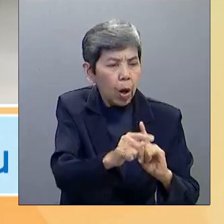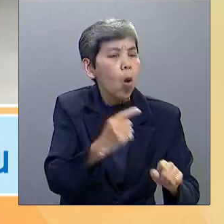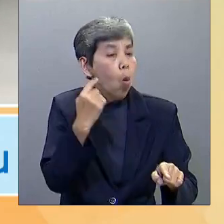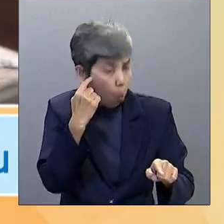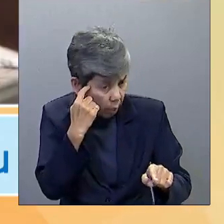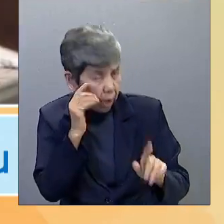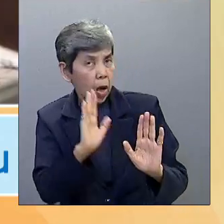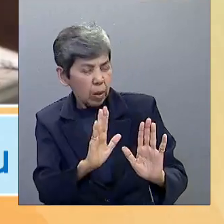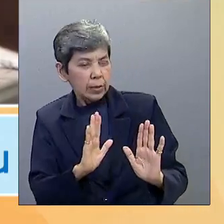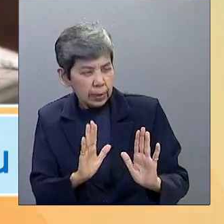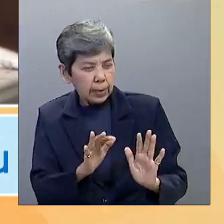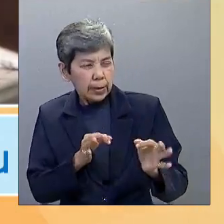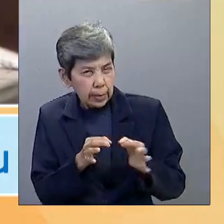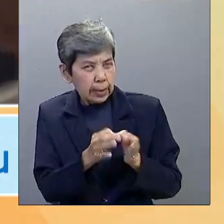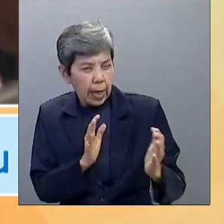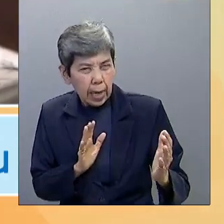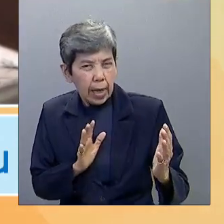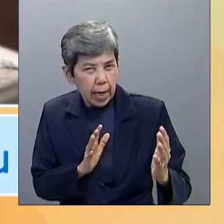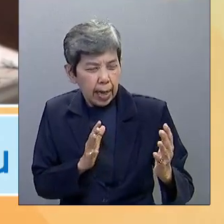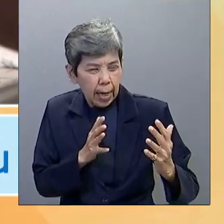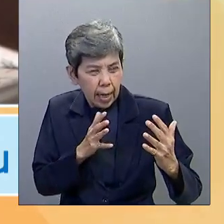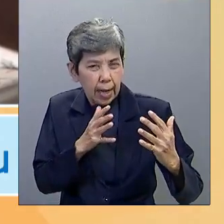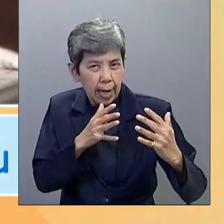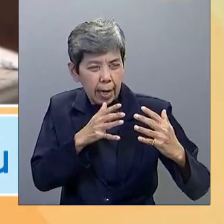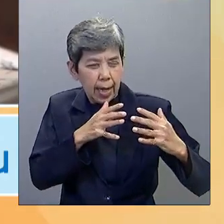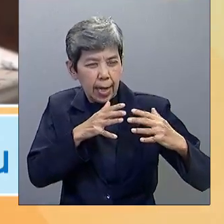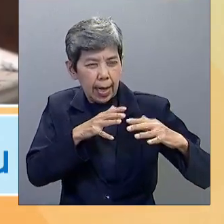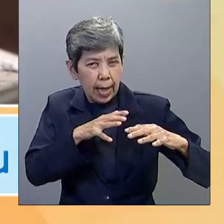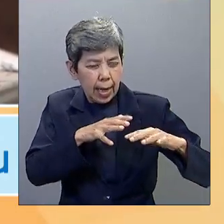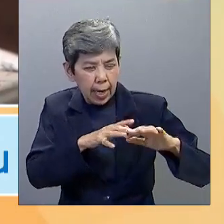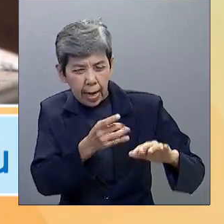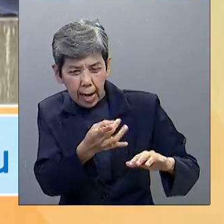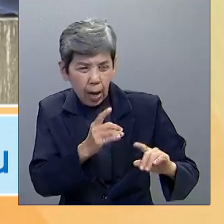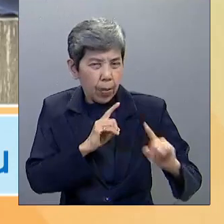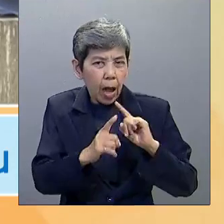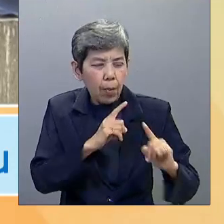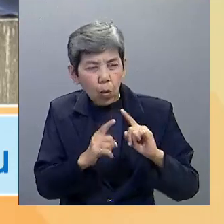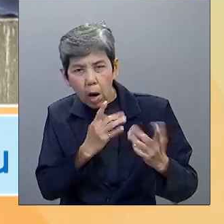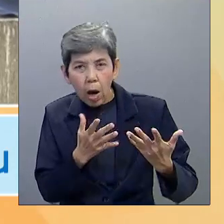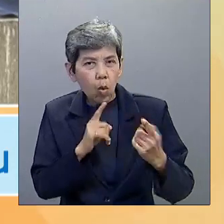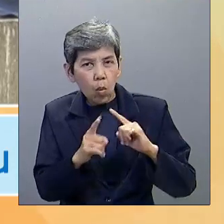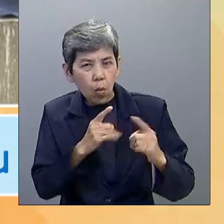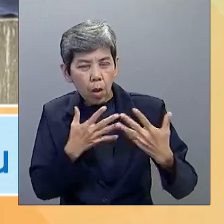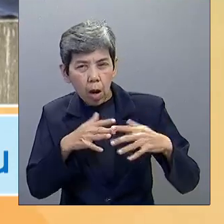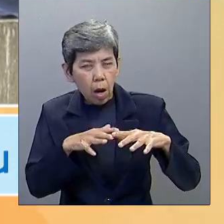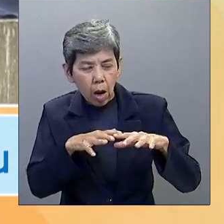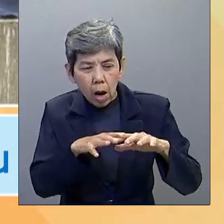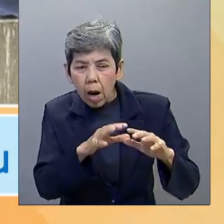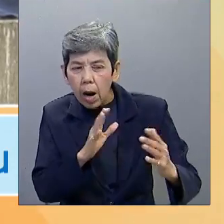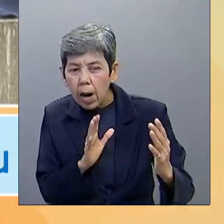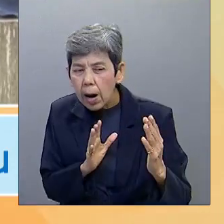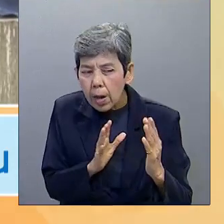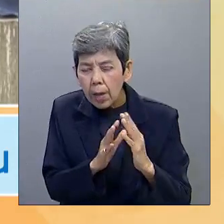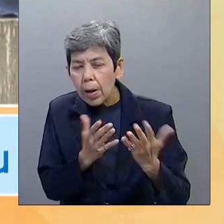างใจอย่างที่บอกมันเหมือนแบบค่อยขี้แล้วขี้คลายออกมาแล้วให้มันความเป็นเพื่อนเข้าไปห